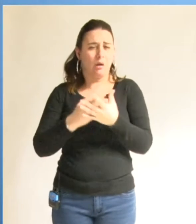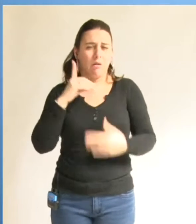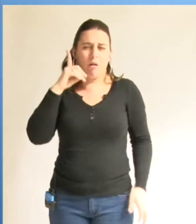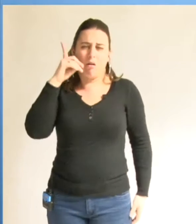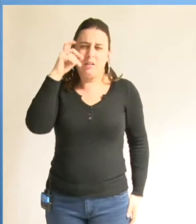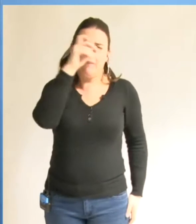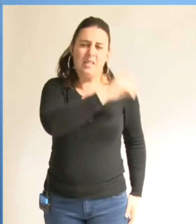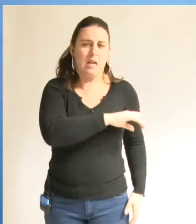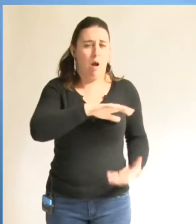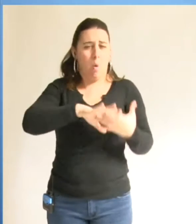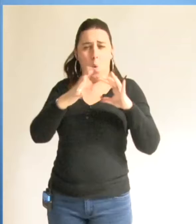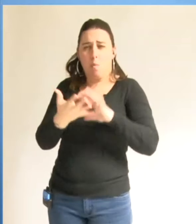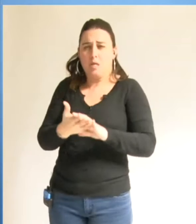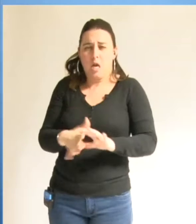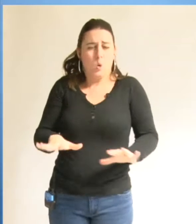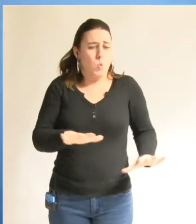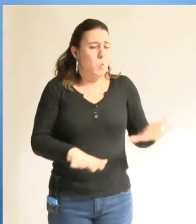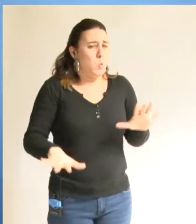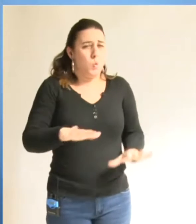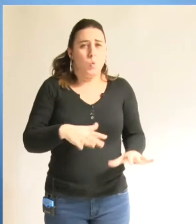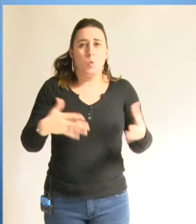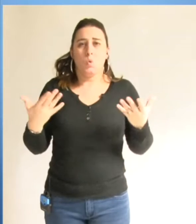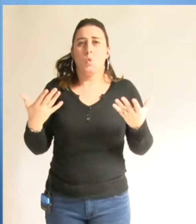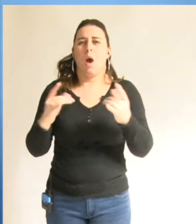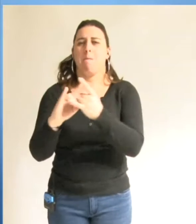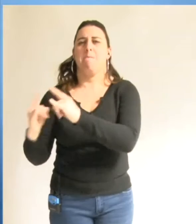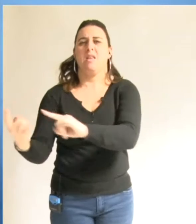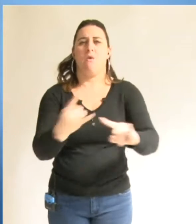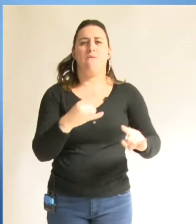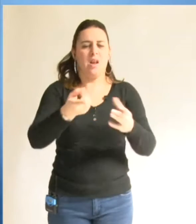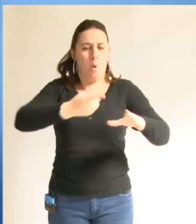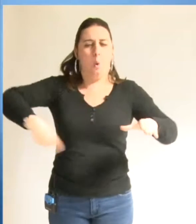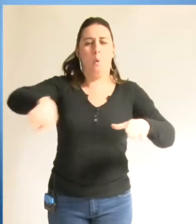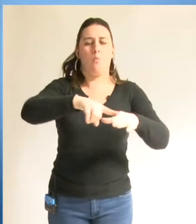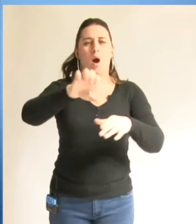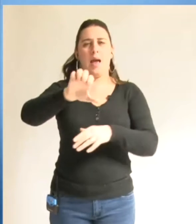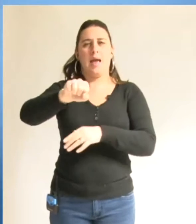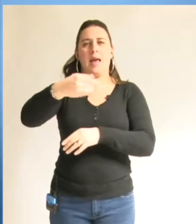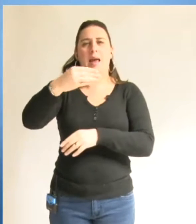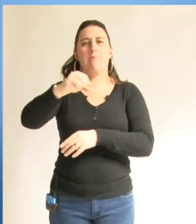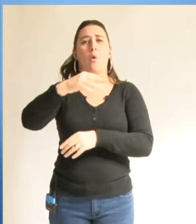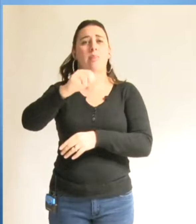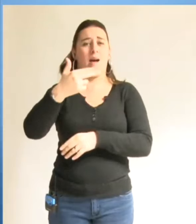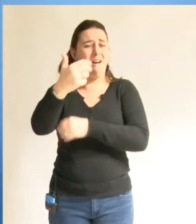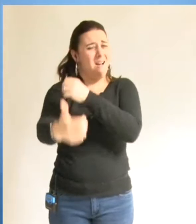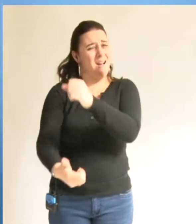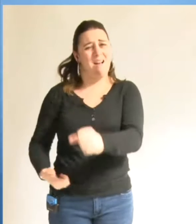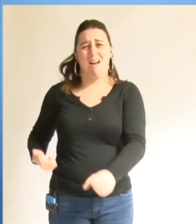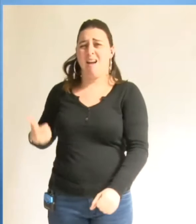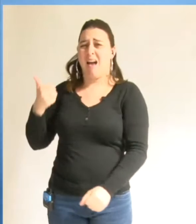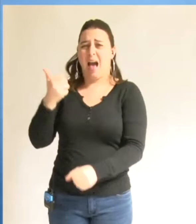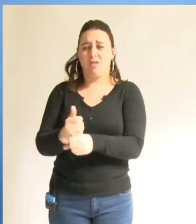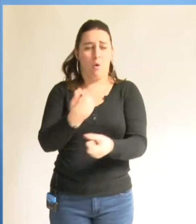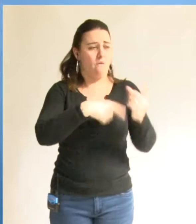et extrêmement tendues. Depuis le bidonville Esmonin, qui a duré une année avant que vous